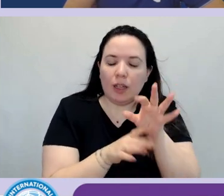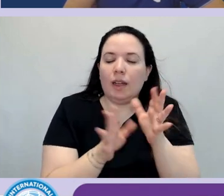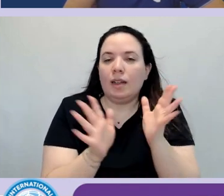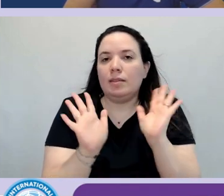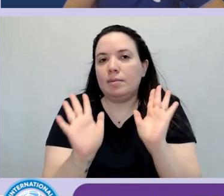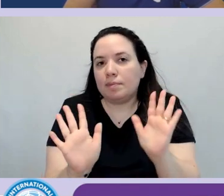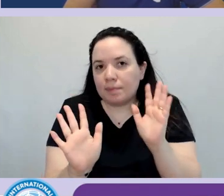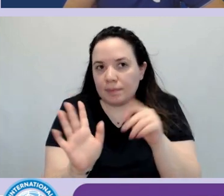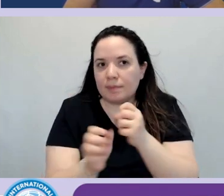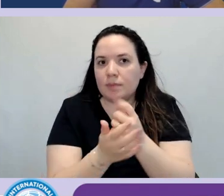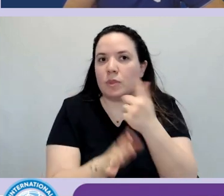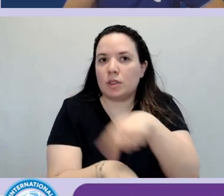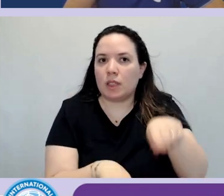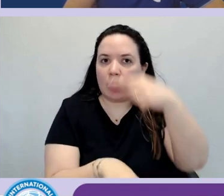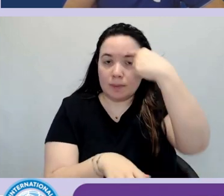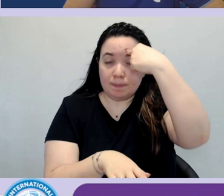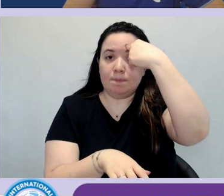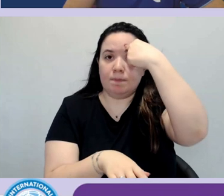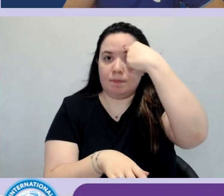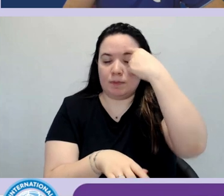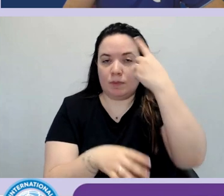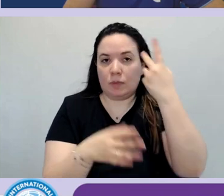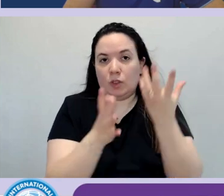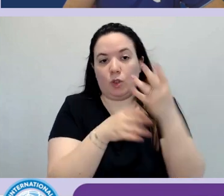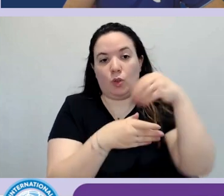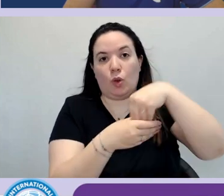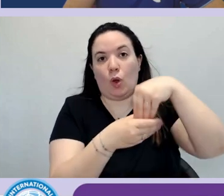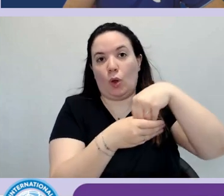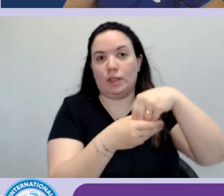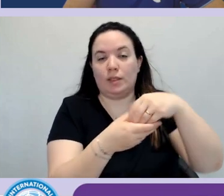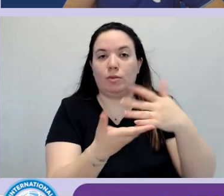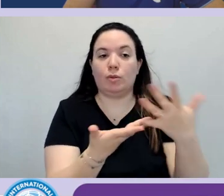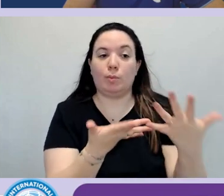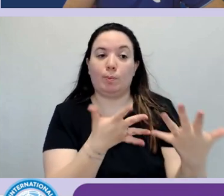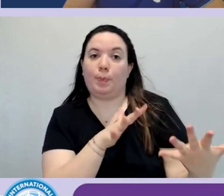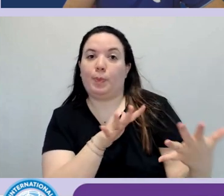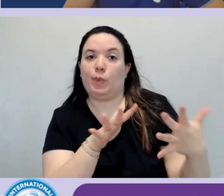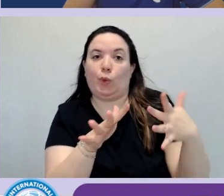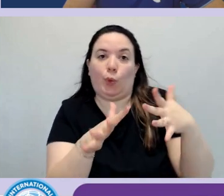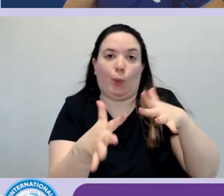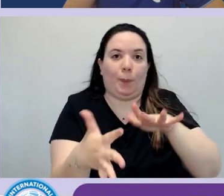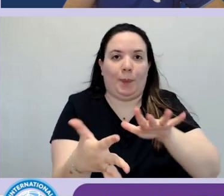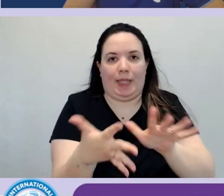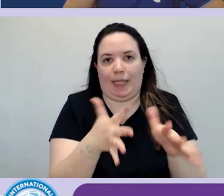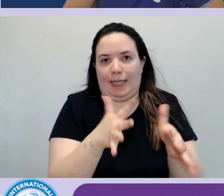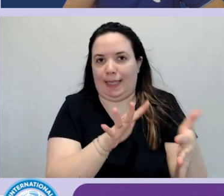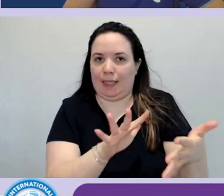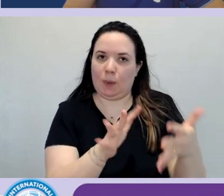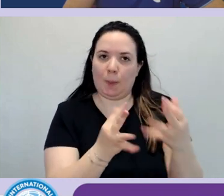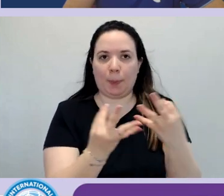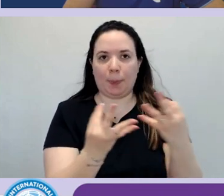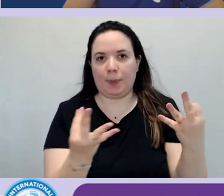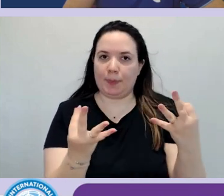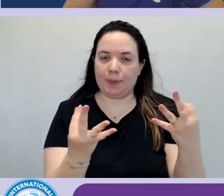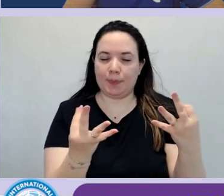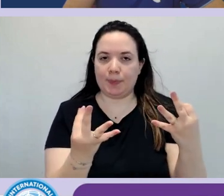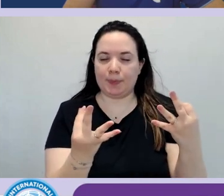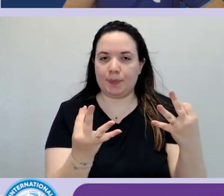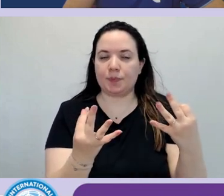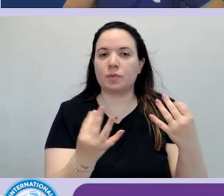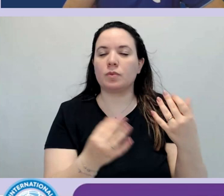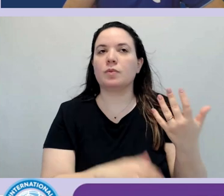stiamo erogando un contenuto con cioè che è approssimato io